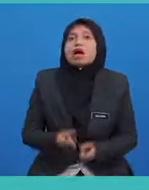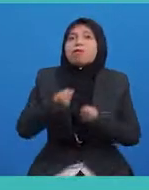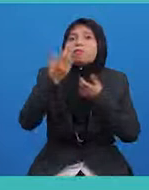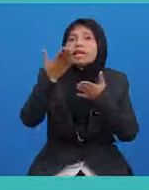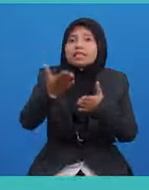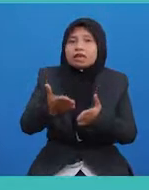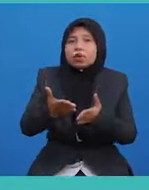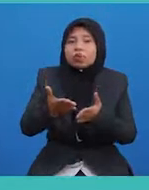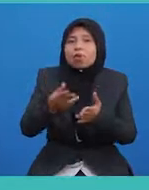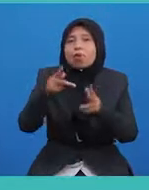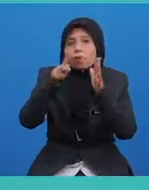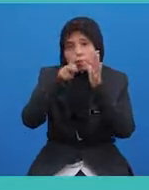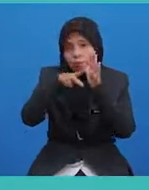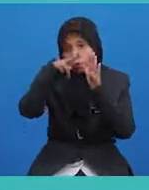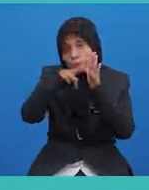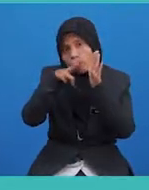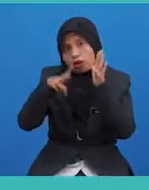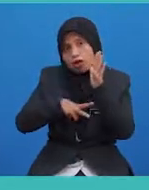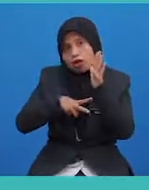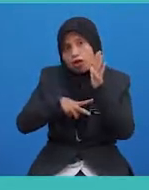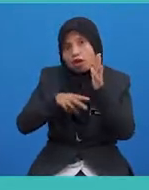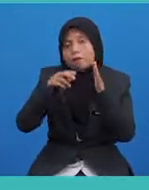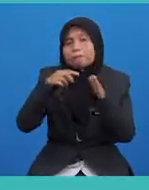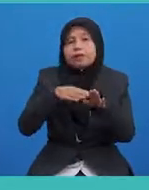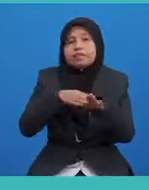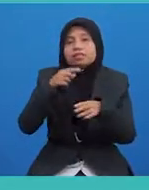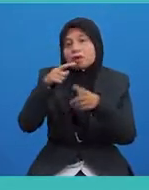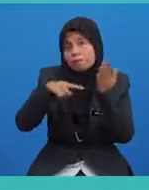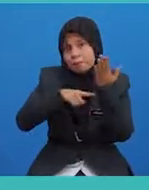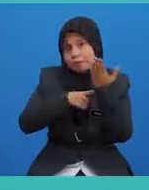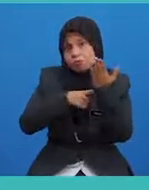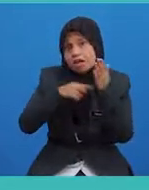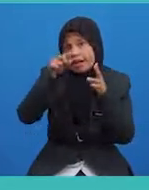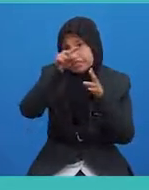Nyatakan pola dan negara yang berkenaan pada permulaan perenggan.